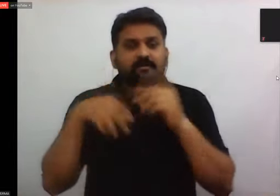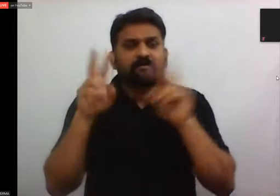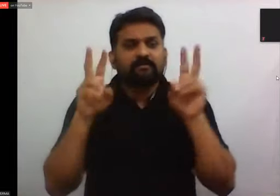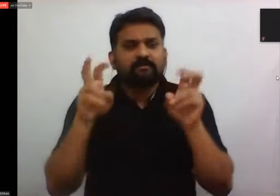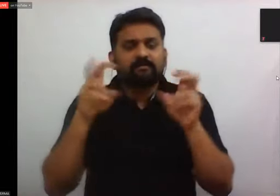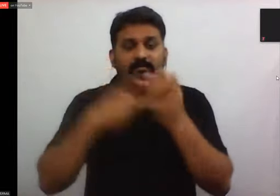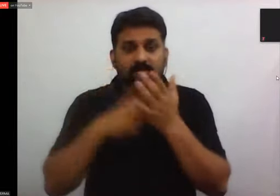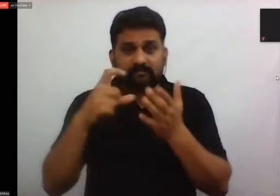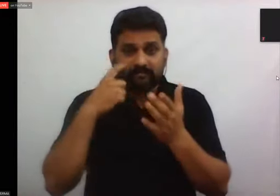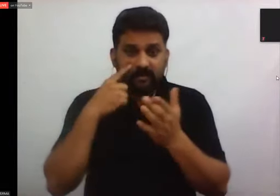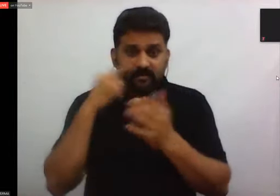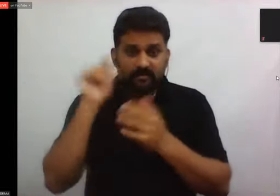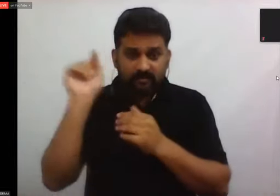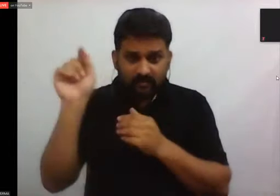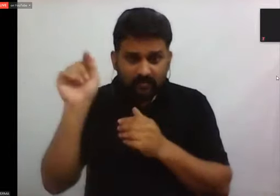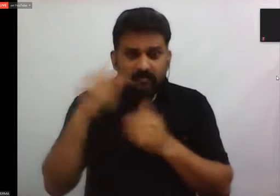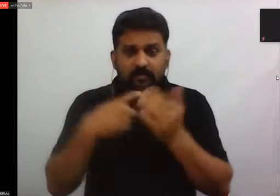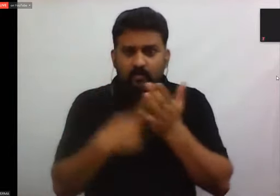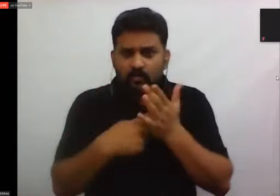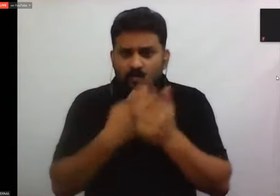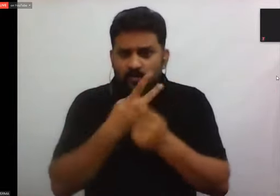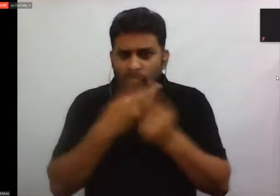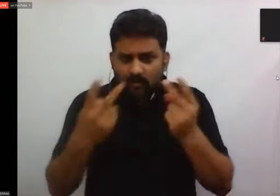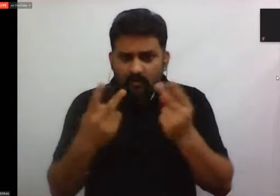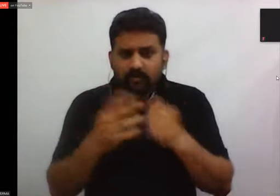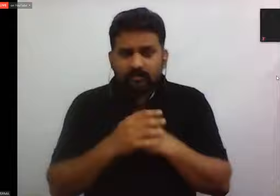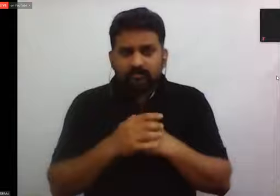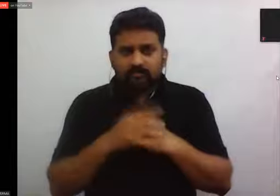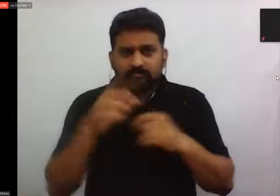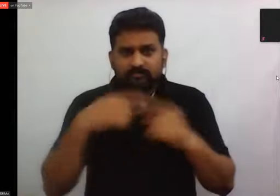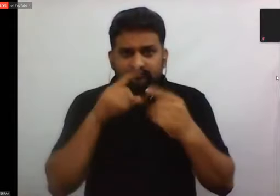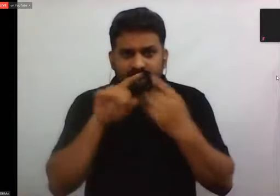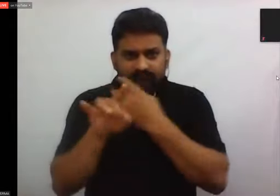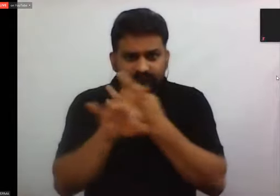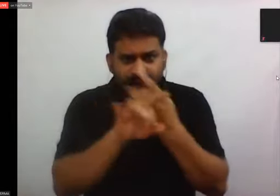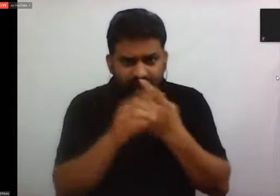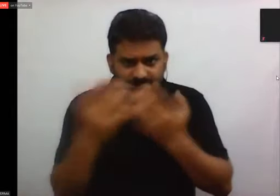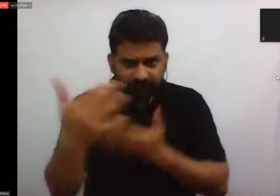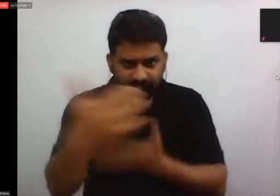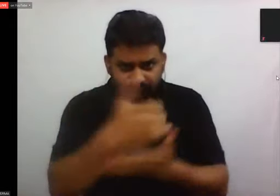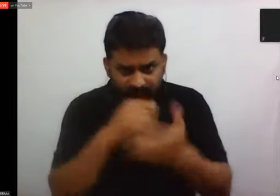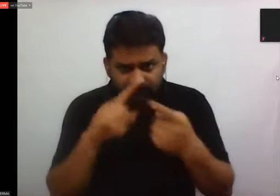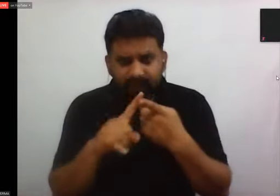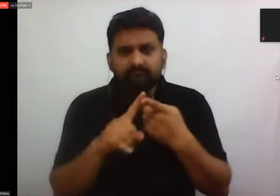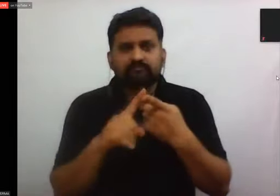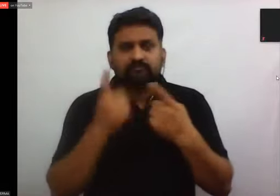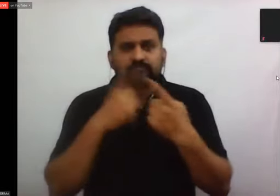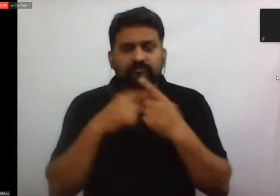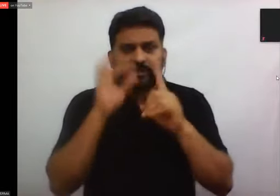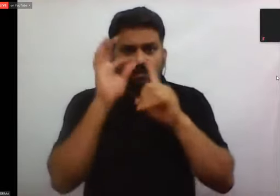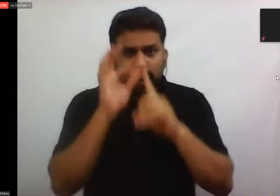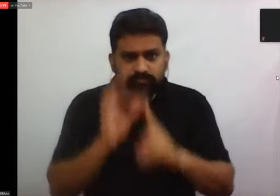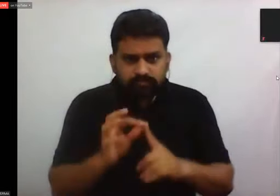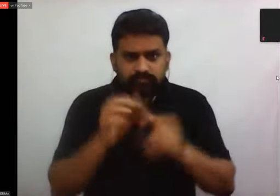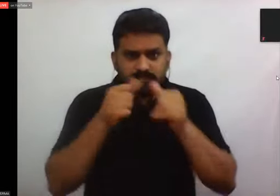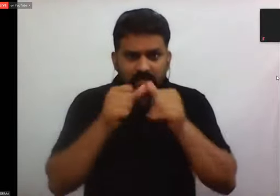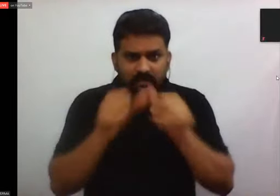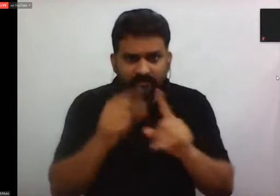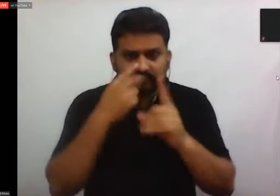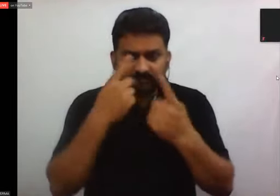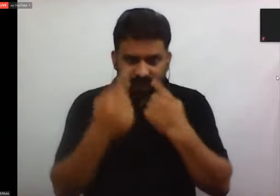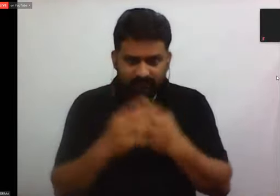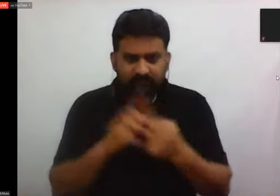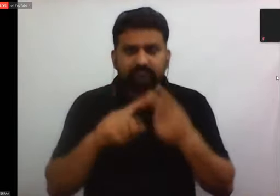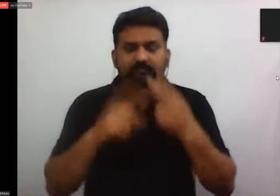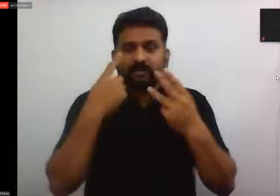आरसीआई के जो नॉर्म्स के हिसाब से हमें आपके फीडबैक लेना है, आपका अटेंडेंस देखना है, फिर इवैल्यूएशन